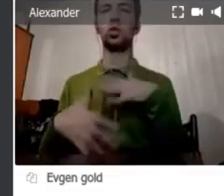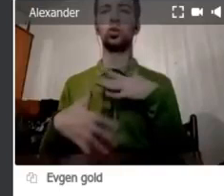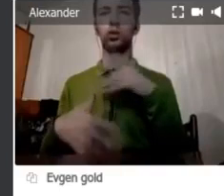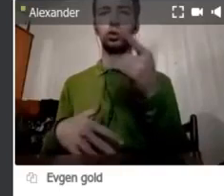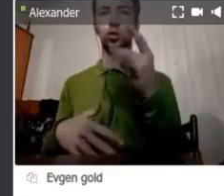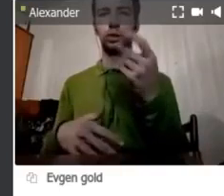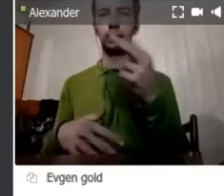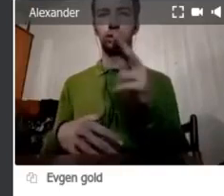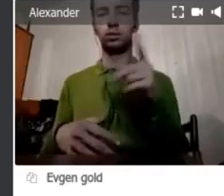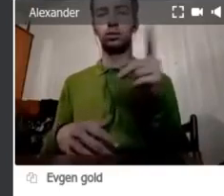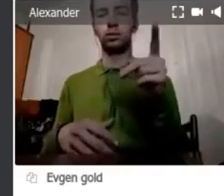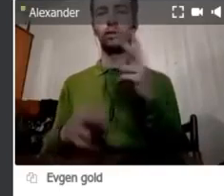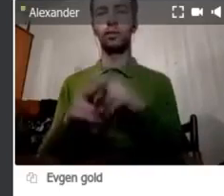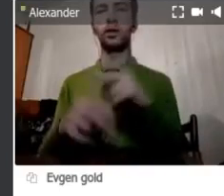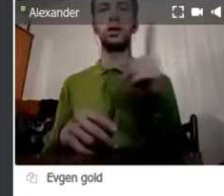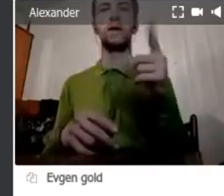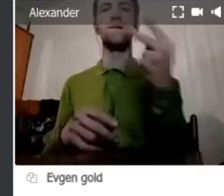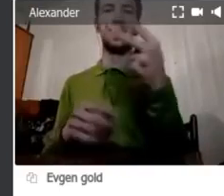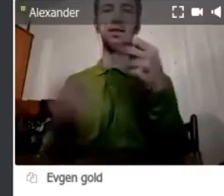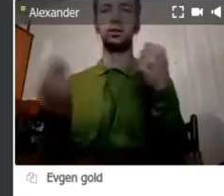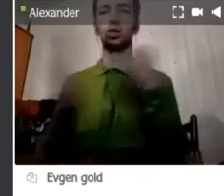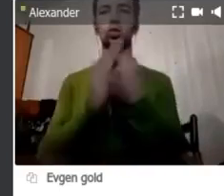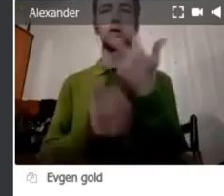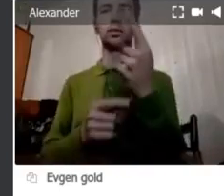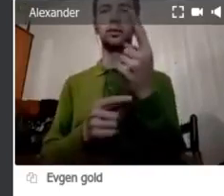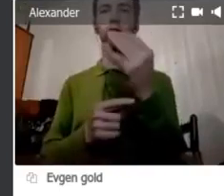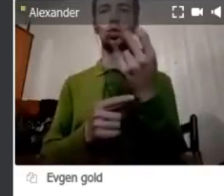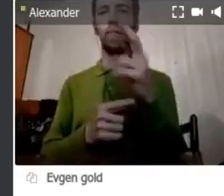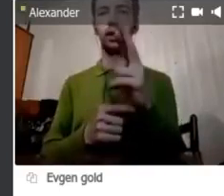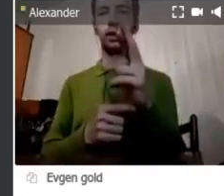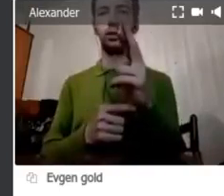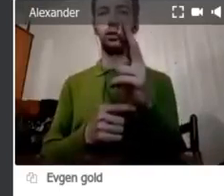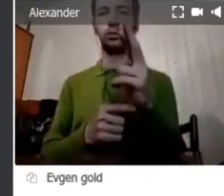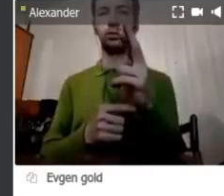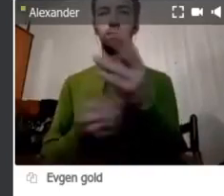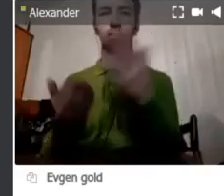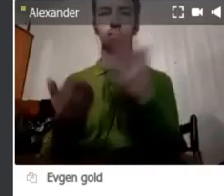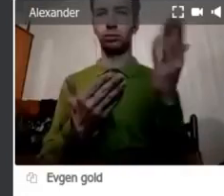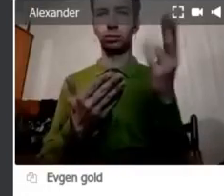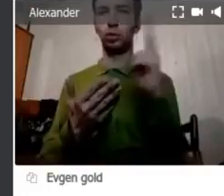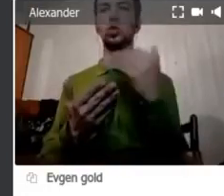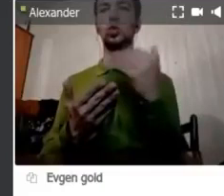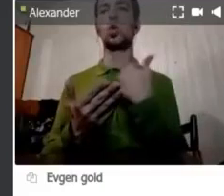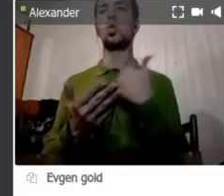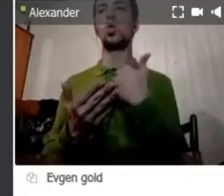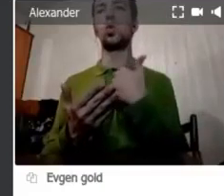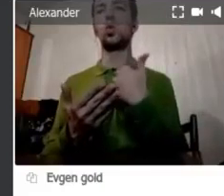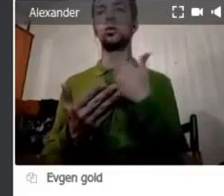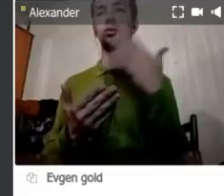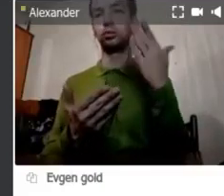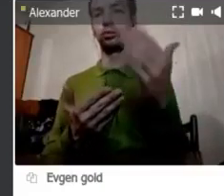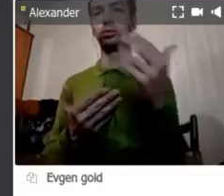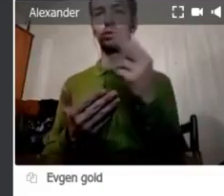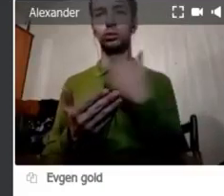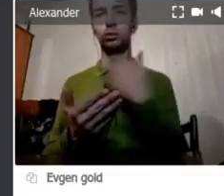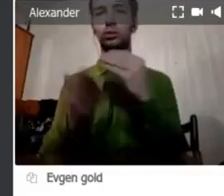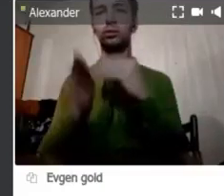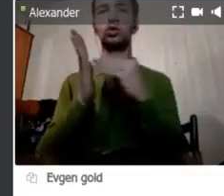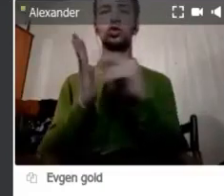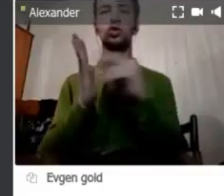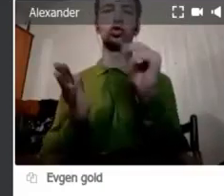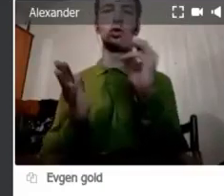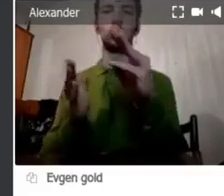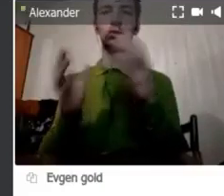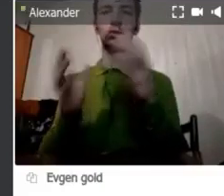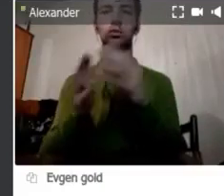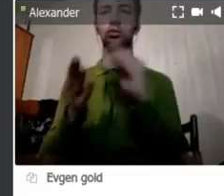можете пересечься в Грузии. То есть, да, действительно, там будут хорошие лидеры, будут хорошие, интересные презентации. Так,